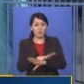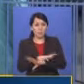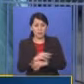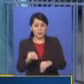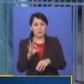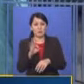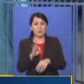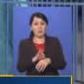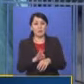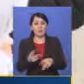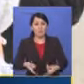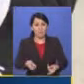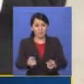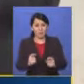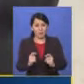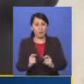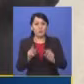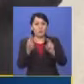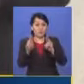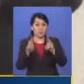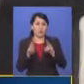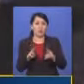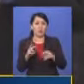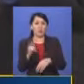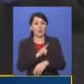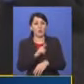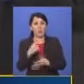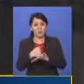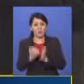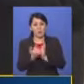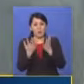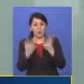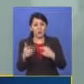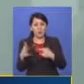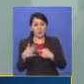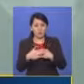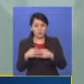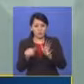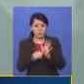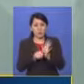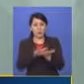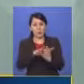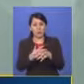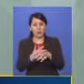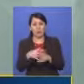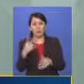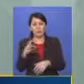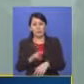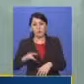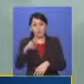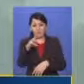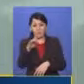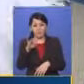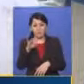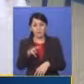вспышек заболеваемости, департаментом санитарно-эпидемиологического контроля принято решение о закрытии 6 населенных пунктов в 2 районах. В Есильском